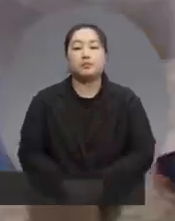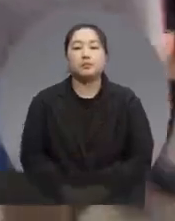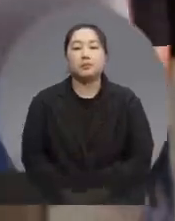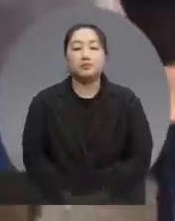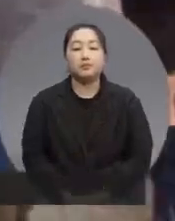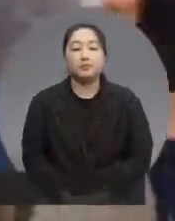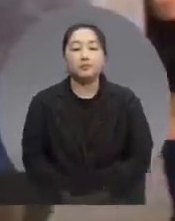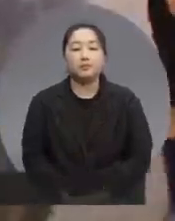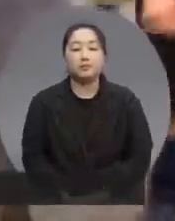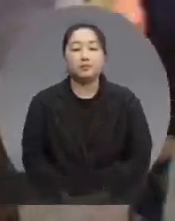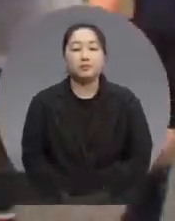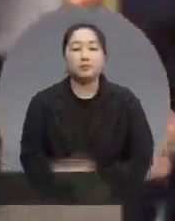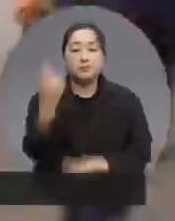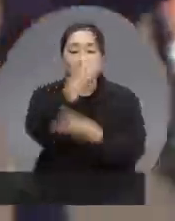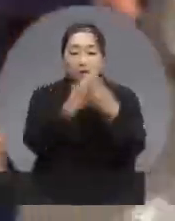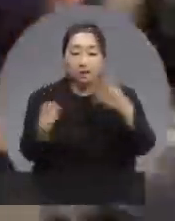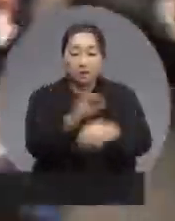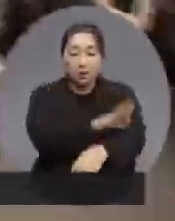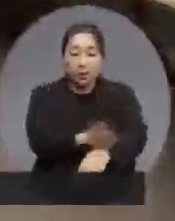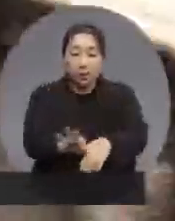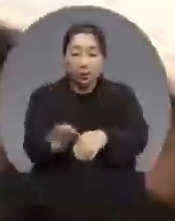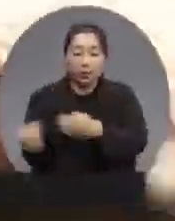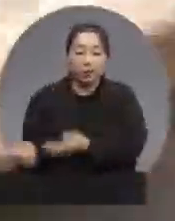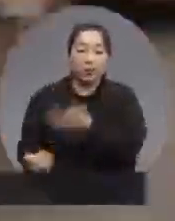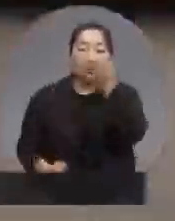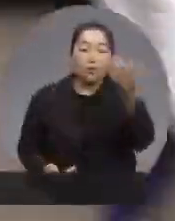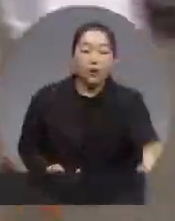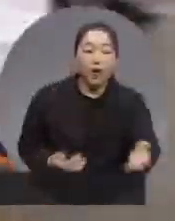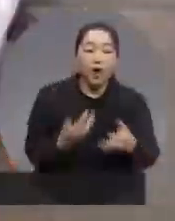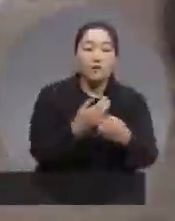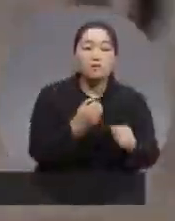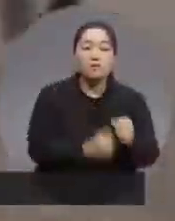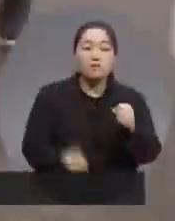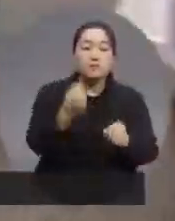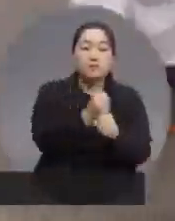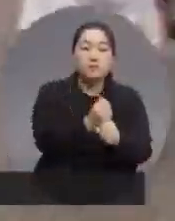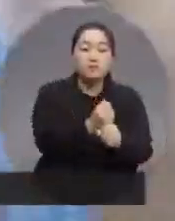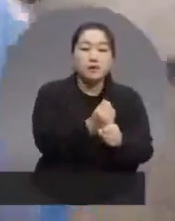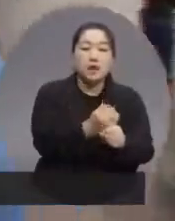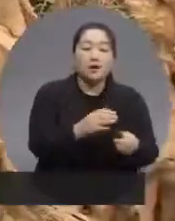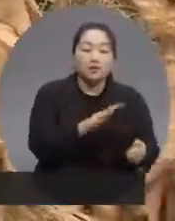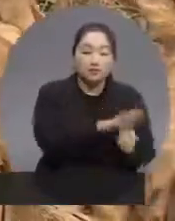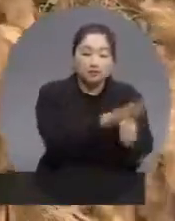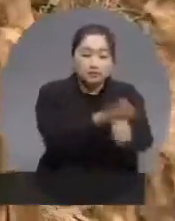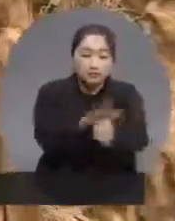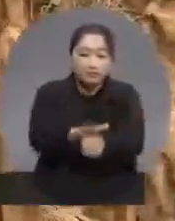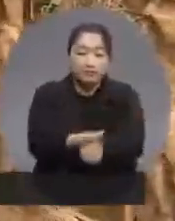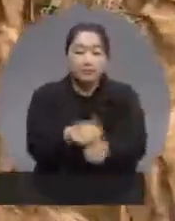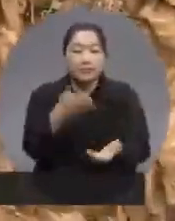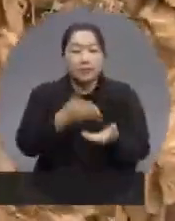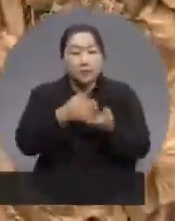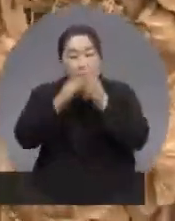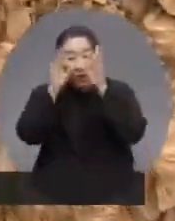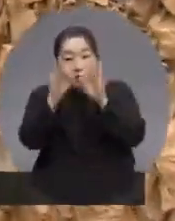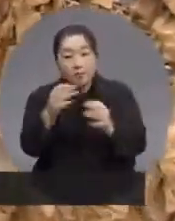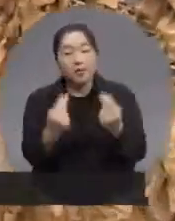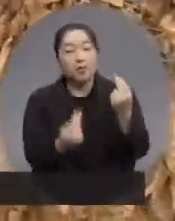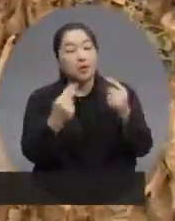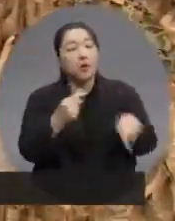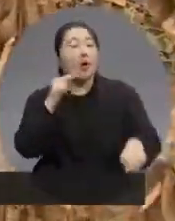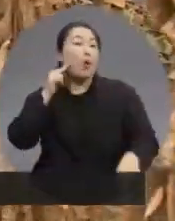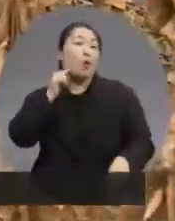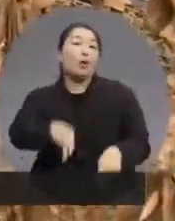판단하겠습니다. 청주 오송으로 이동해 수해 복구에 나선 윤재욱 대표. 언론을 통해 알던 내용보다